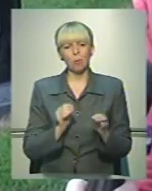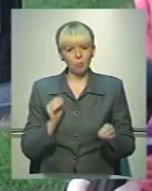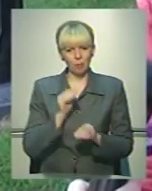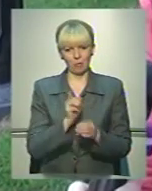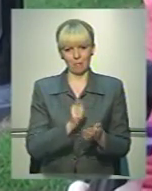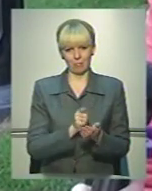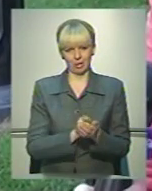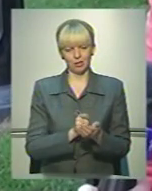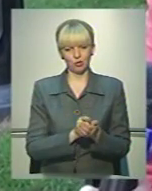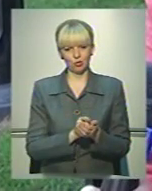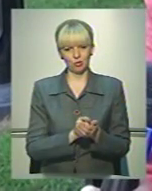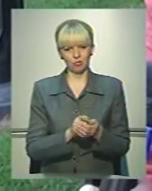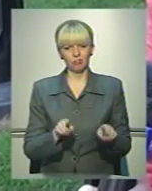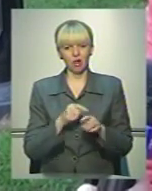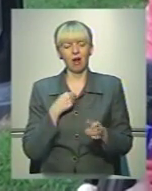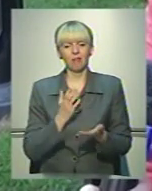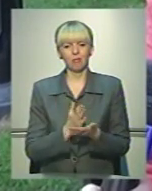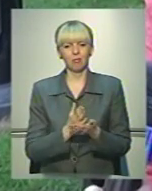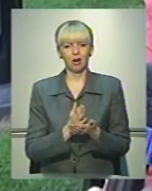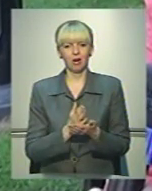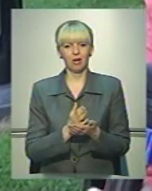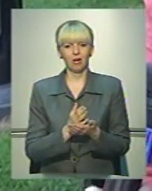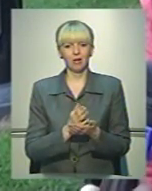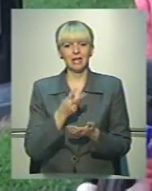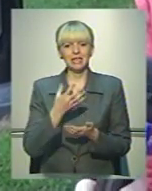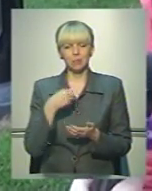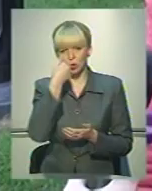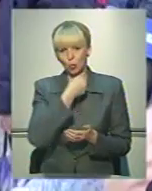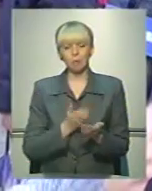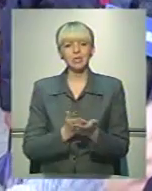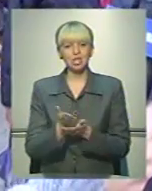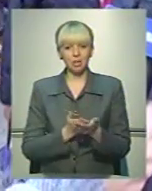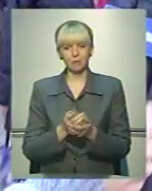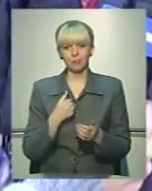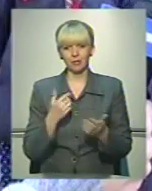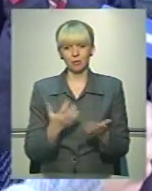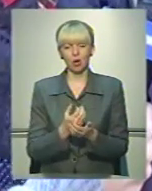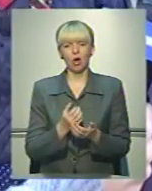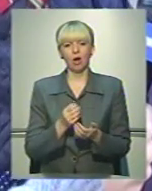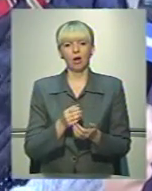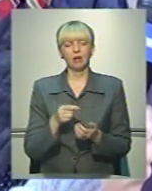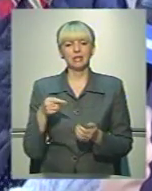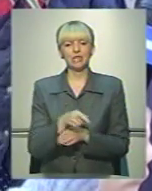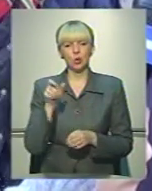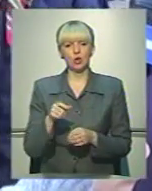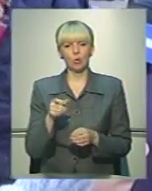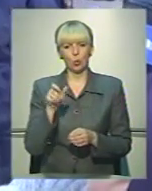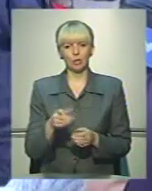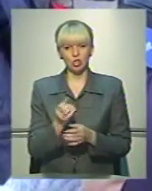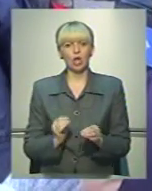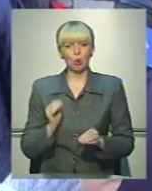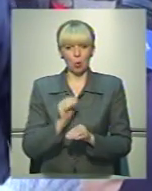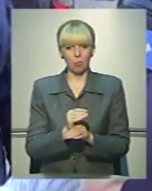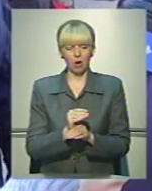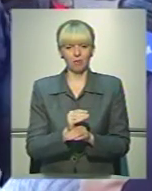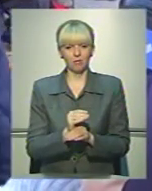підвищили пенсію. Я так, як маю 35 років стажу. Як отримує людина 1000 гривень і ще